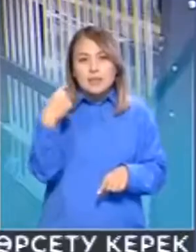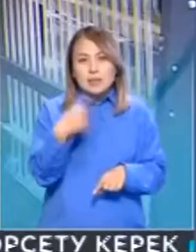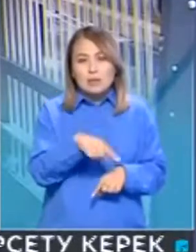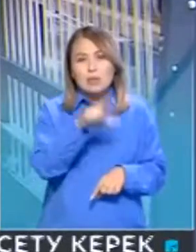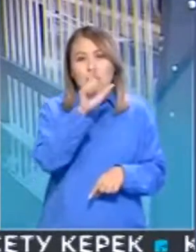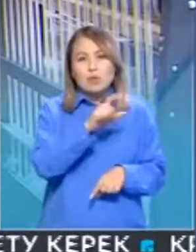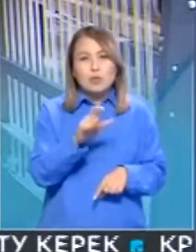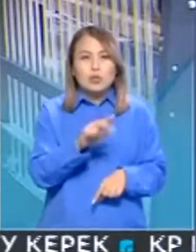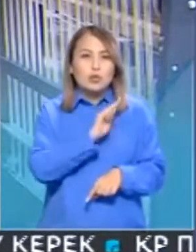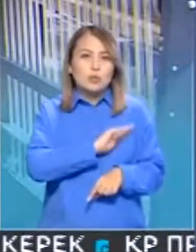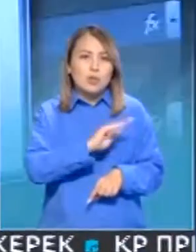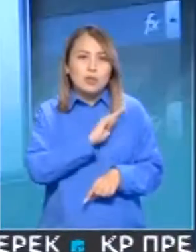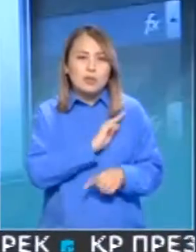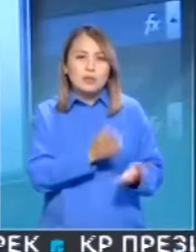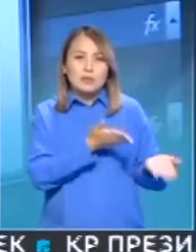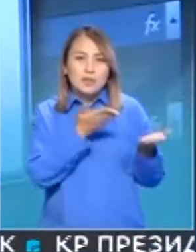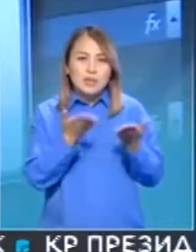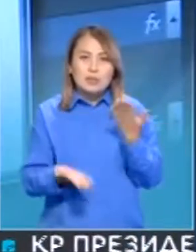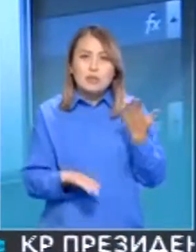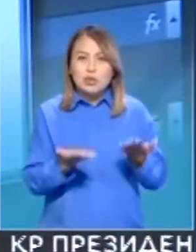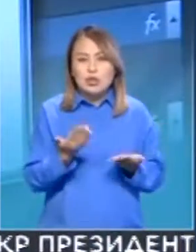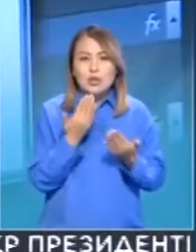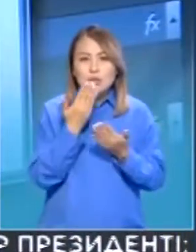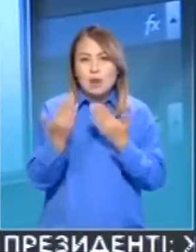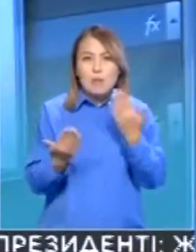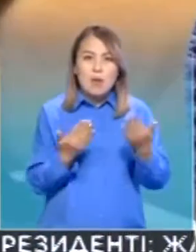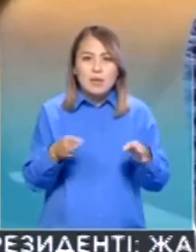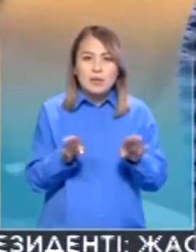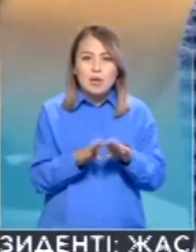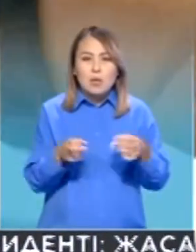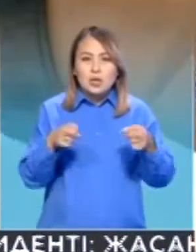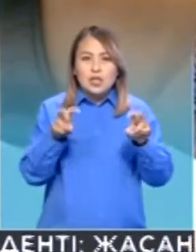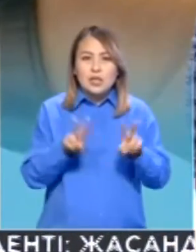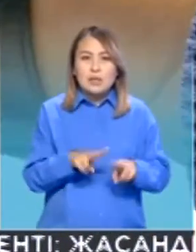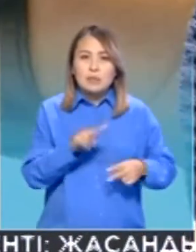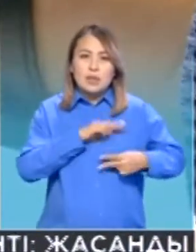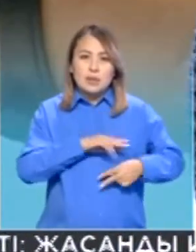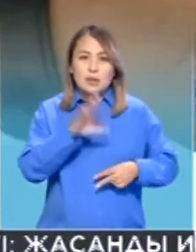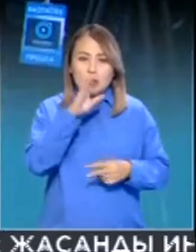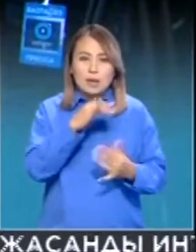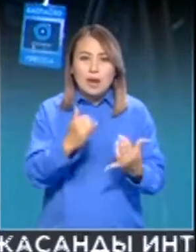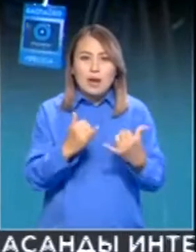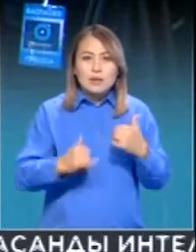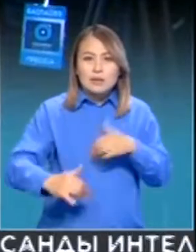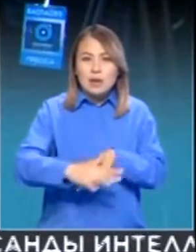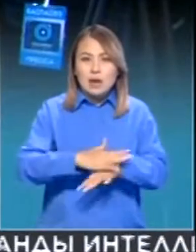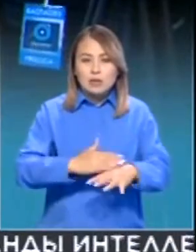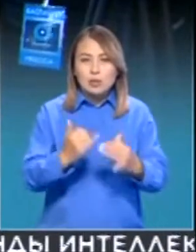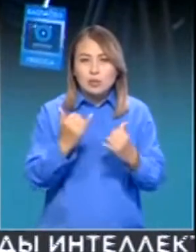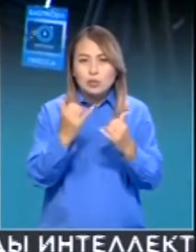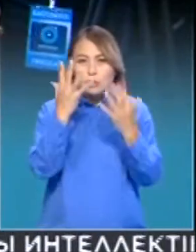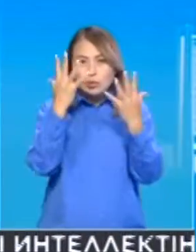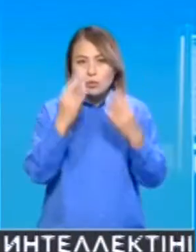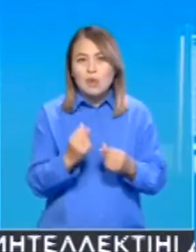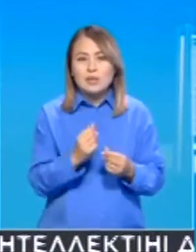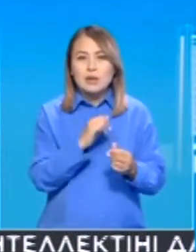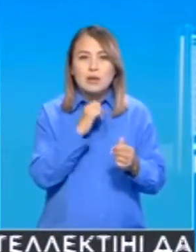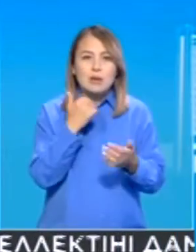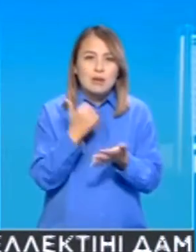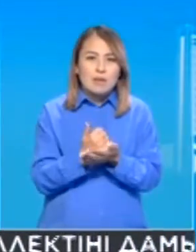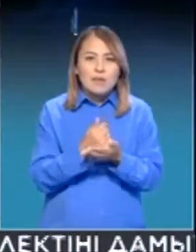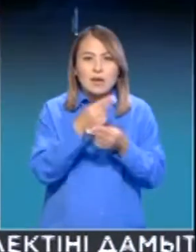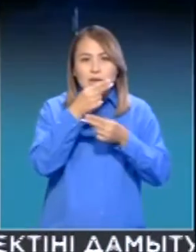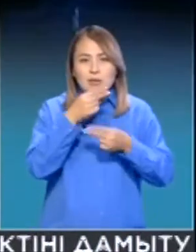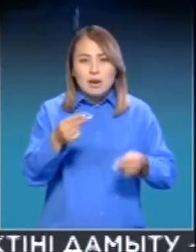де ресейліктер маусымдық жұмыстарға тартылып, немесе сұраныстағы мамандықтар бойынша еңбек ете алады. Қазір нарықта бүгінгі күннің басты